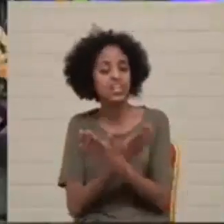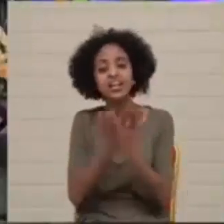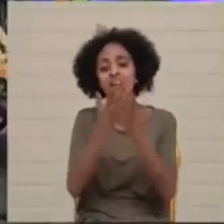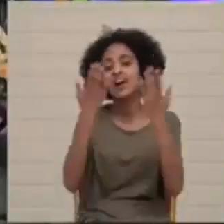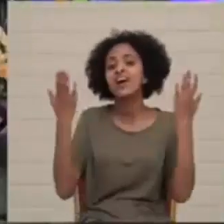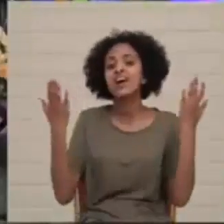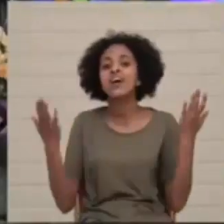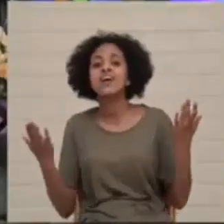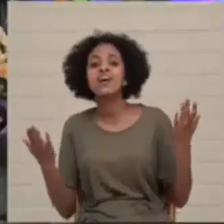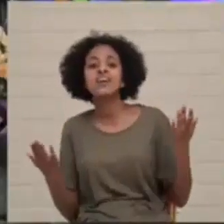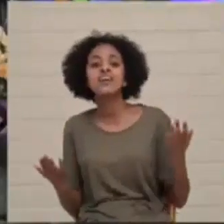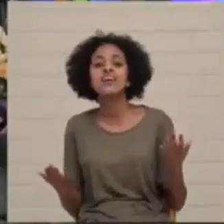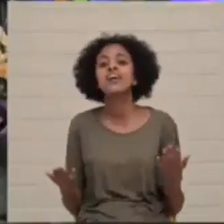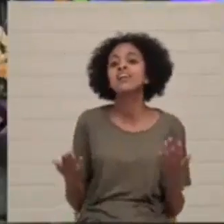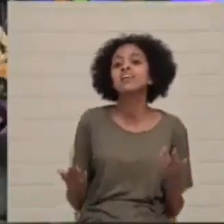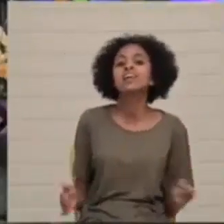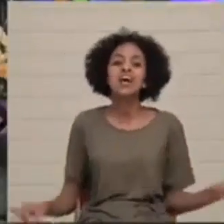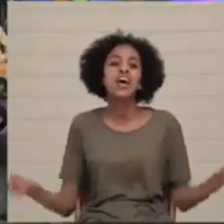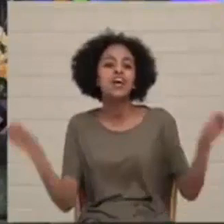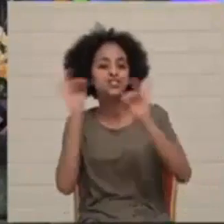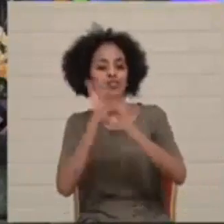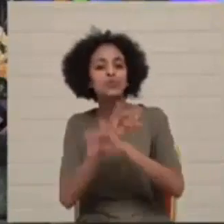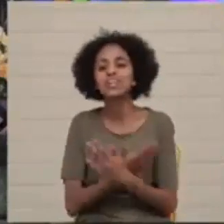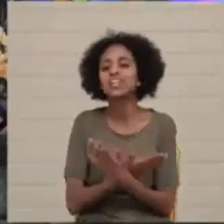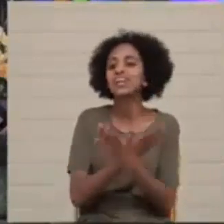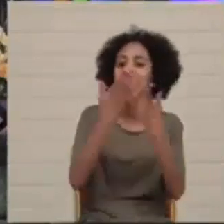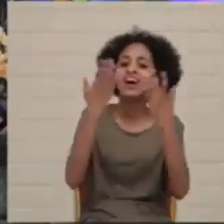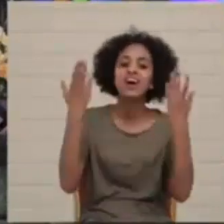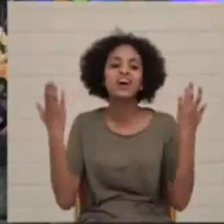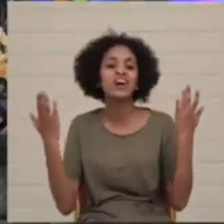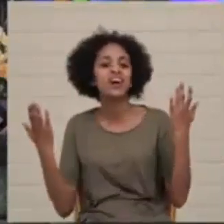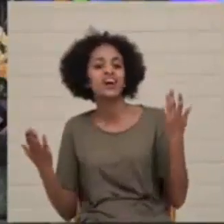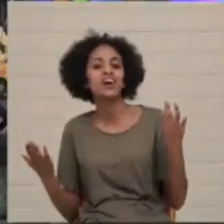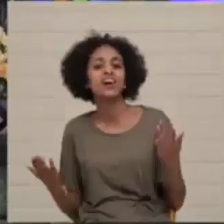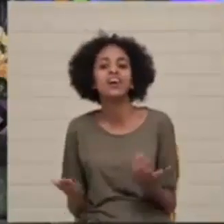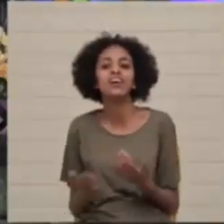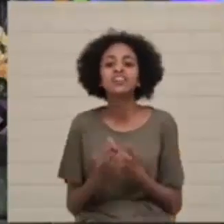ለሊቱ ይነጋል ለሊቱ